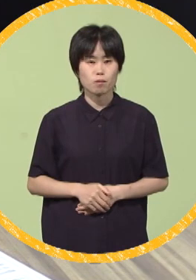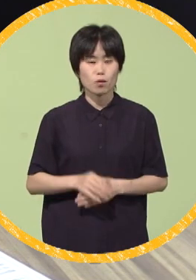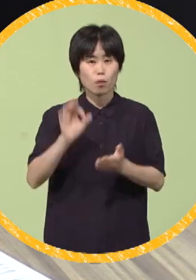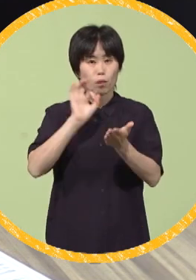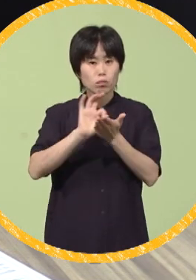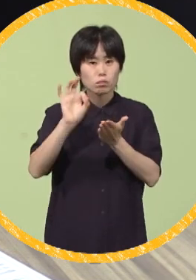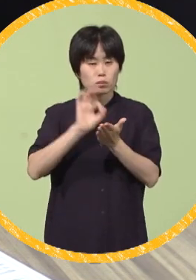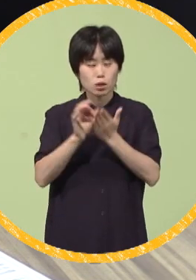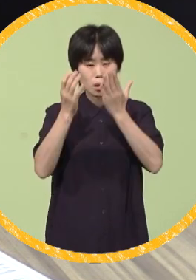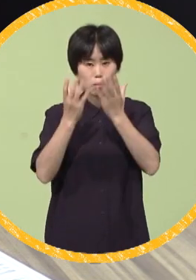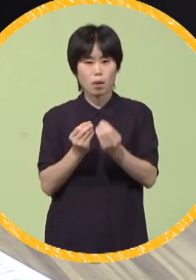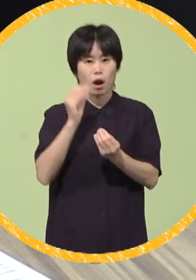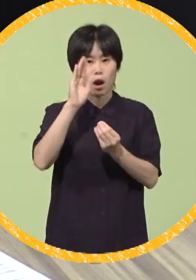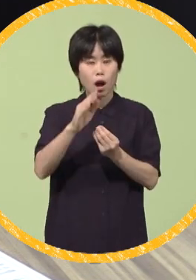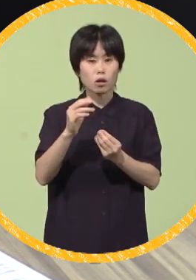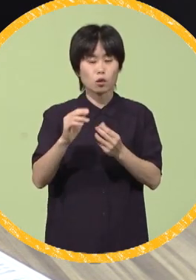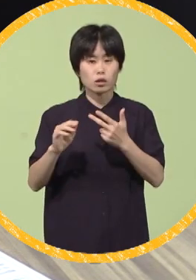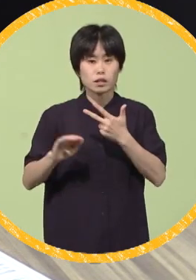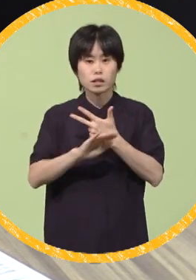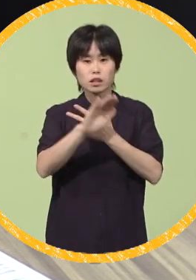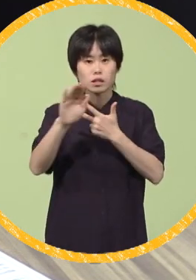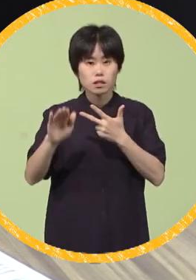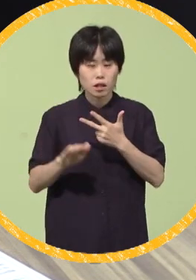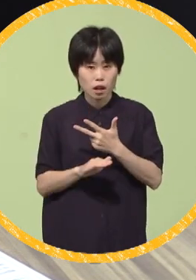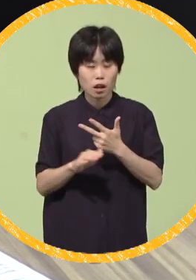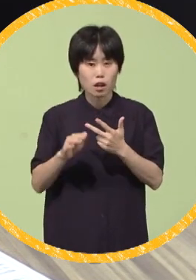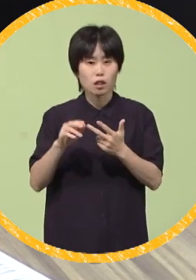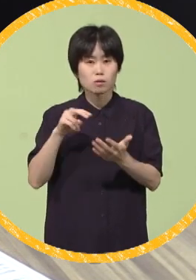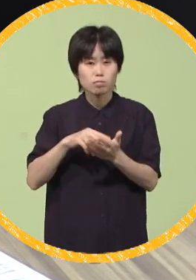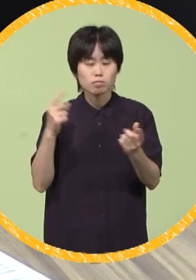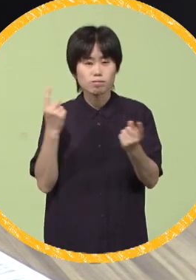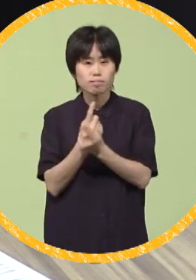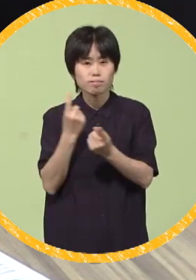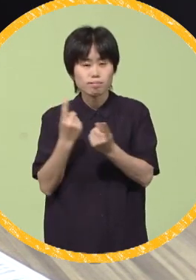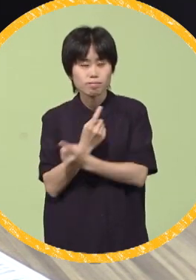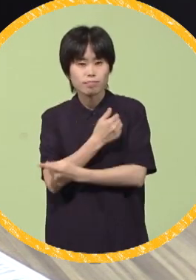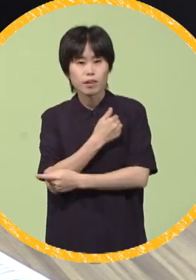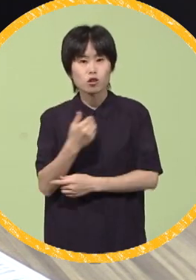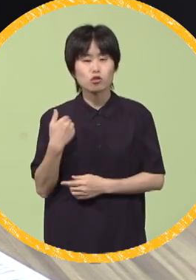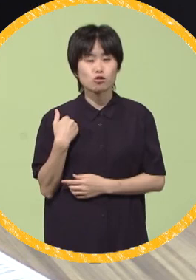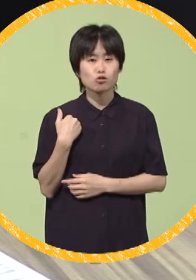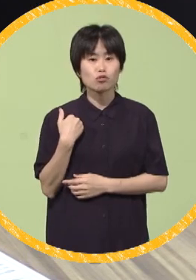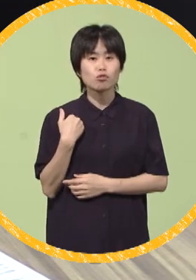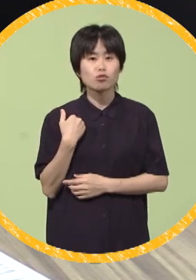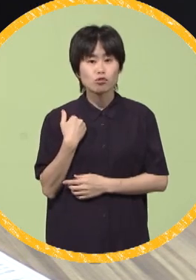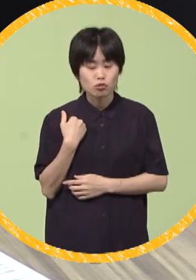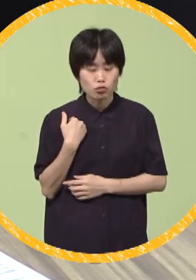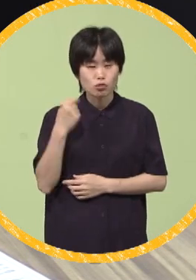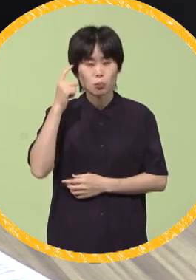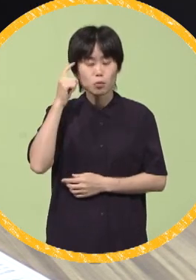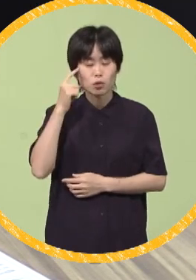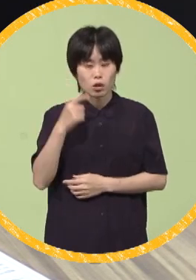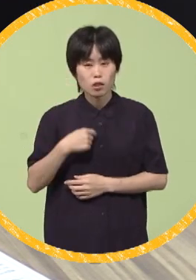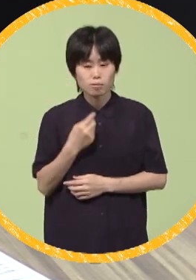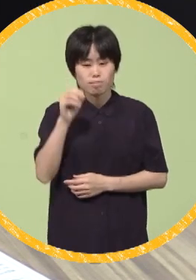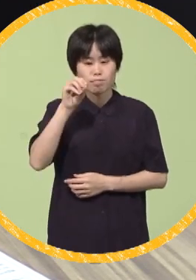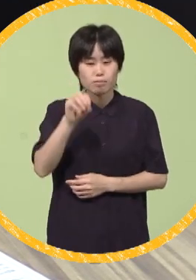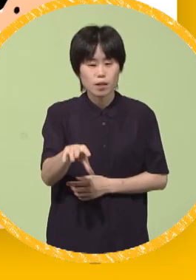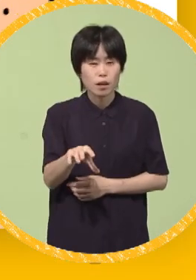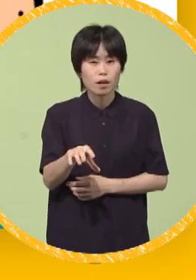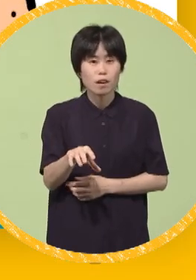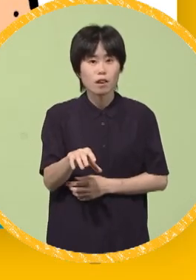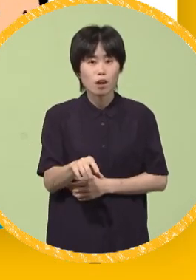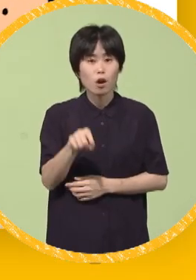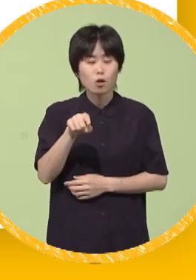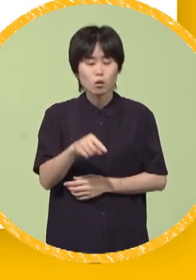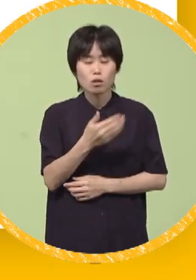らまた資源として利用できるんだっていう思いを持って、また回収ボックスにこう入れてもらうっていう、そこがやっぱ